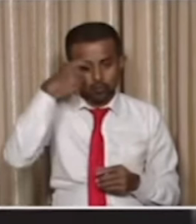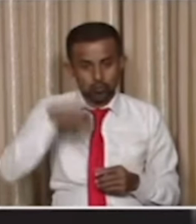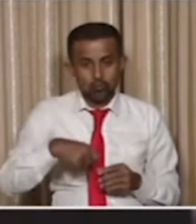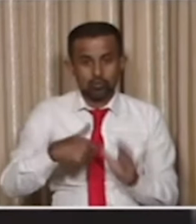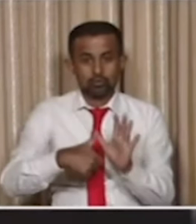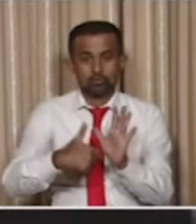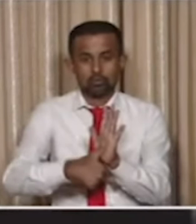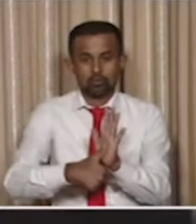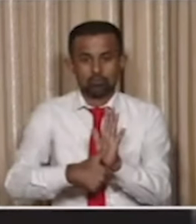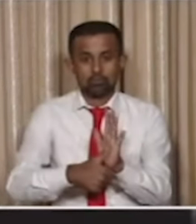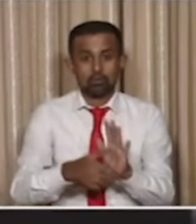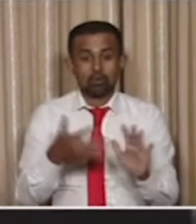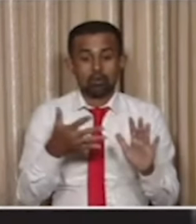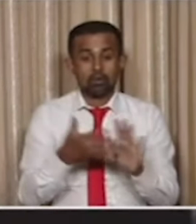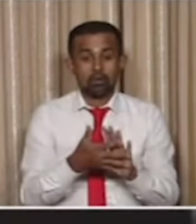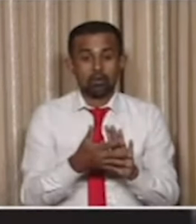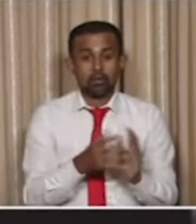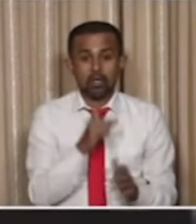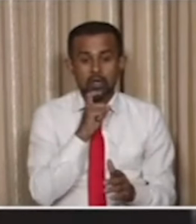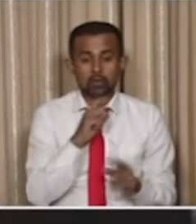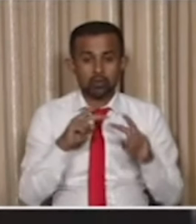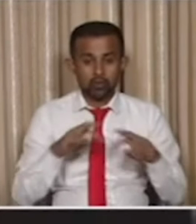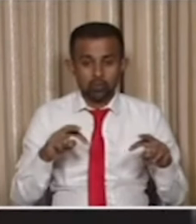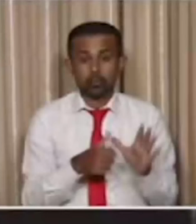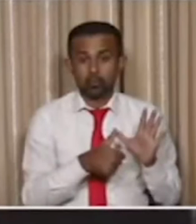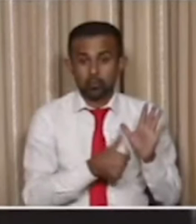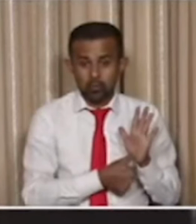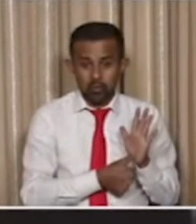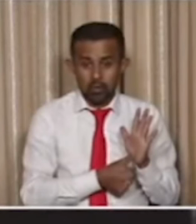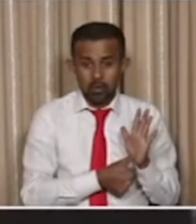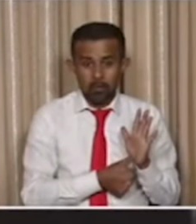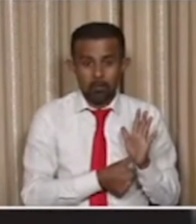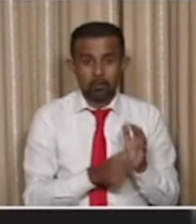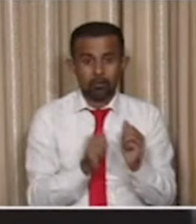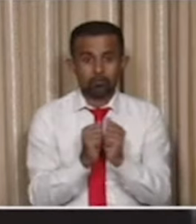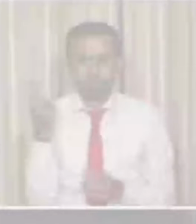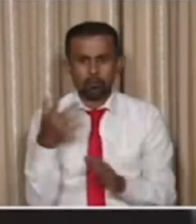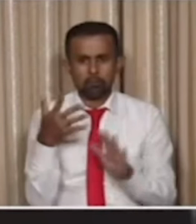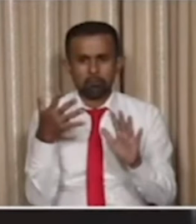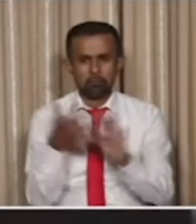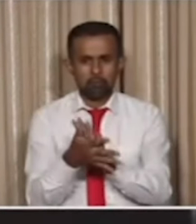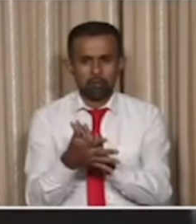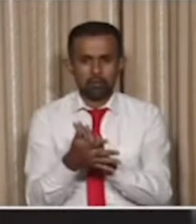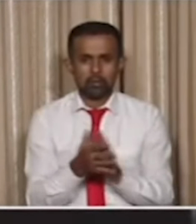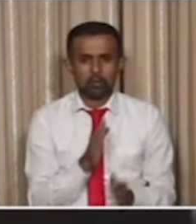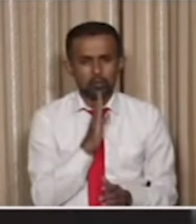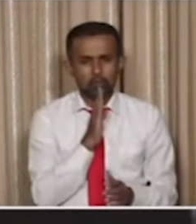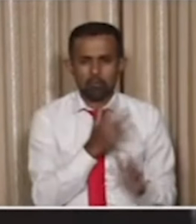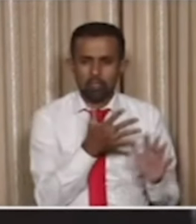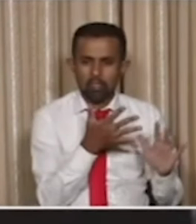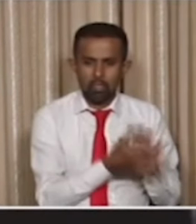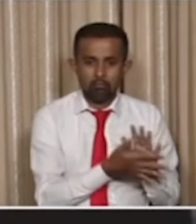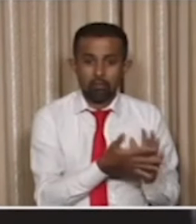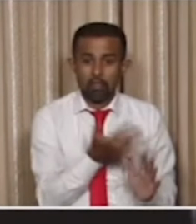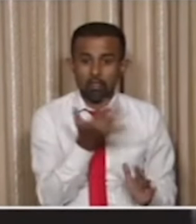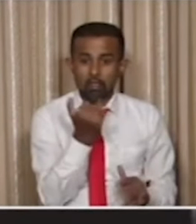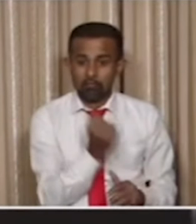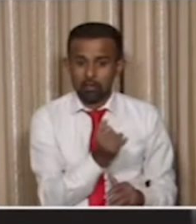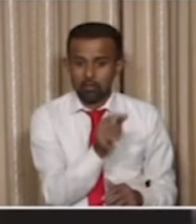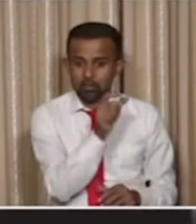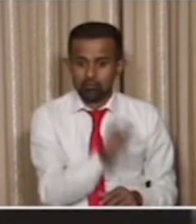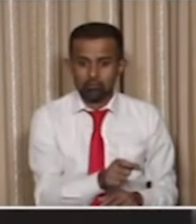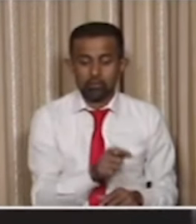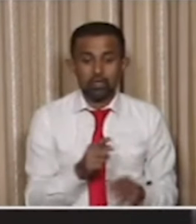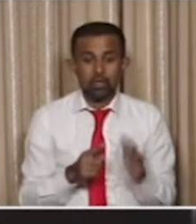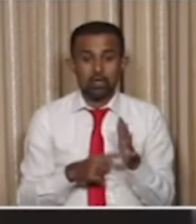පනතෙන් අපරාධ නඩු විධාන සංග්‍රහයෙන් මේ පනතේ කටයුතු නිදාස් කරනවා සාමාන්‍ය අපරාධික චුදිතේකට